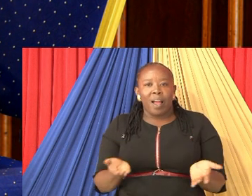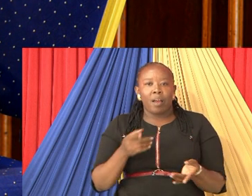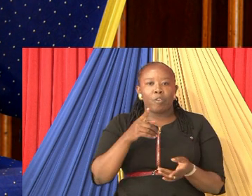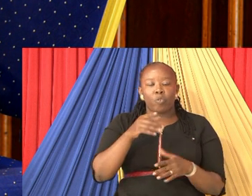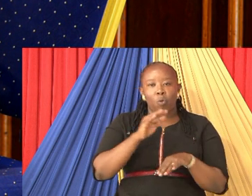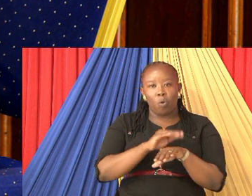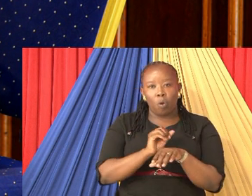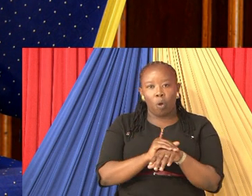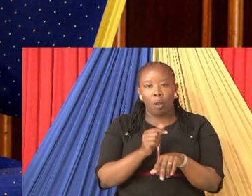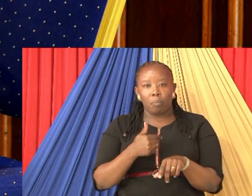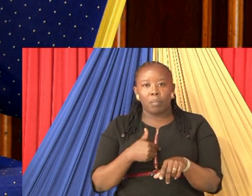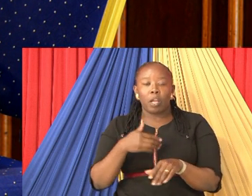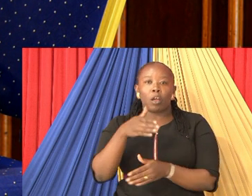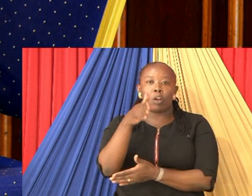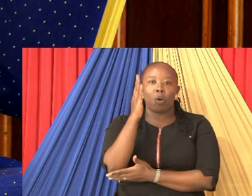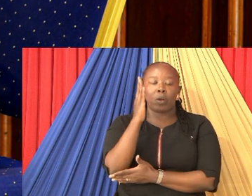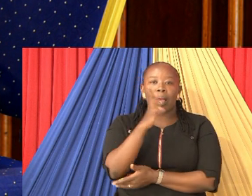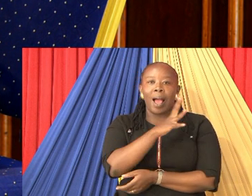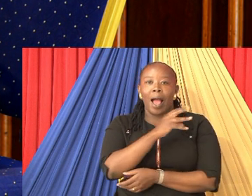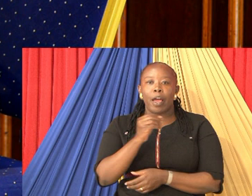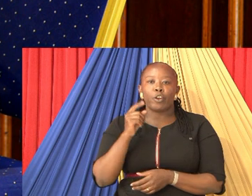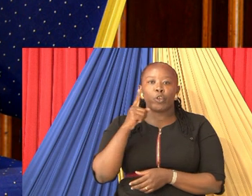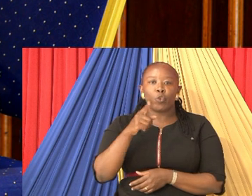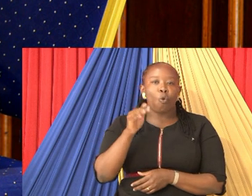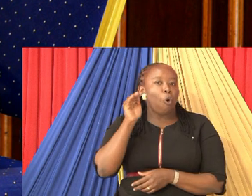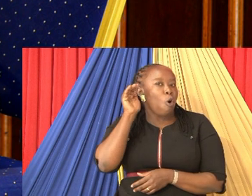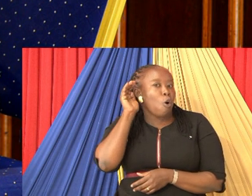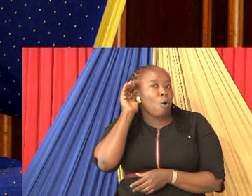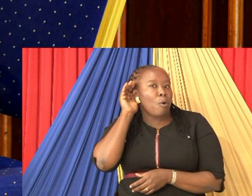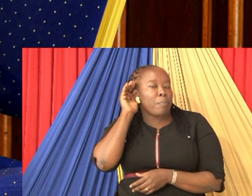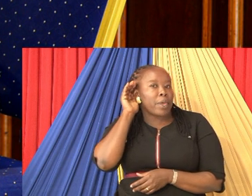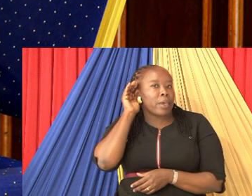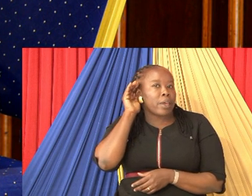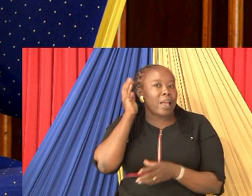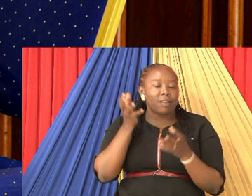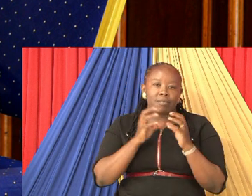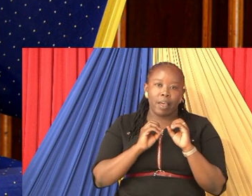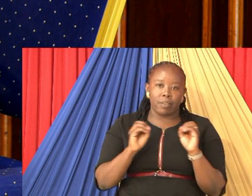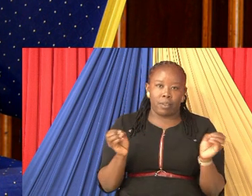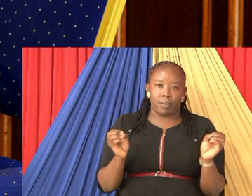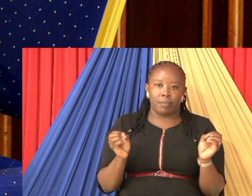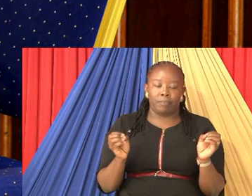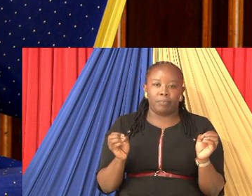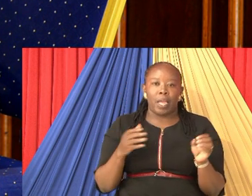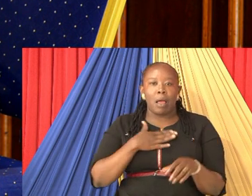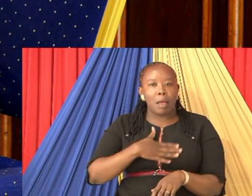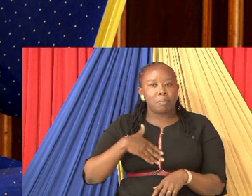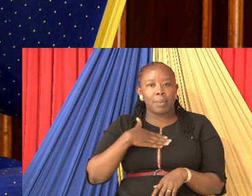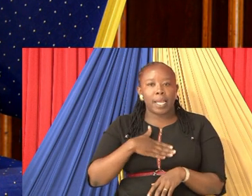na nyinyi hamyatii ama hamyafuati yale ambayo ninayowaagiza? Obey the word of